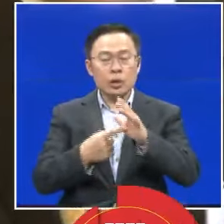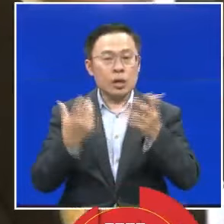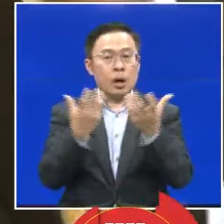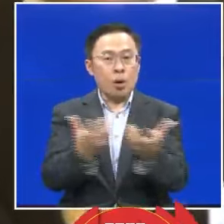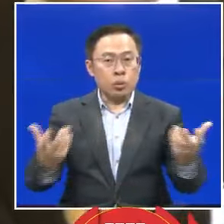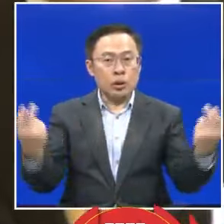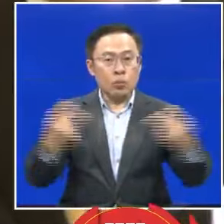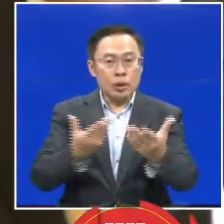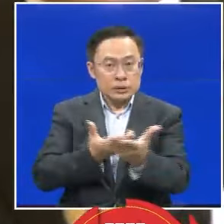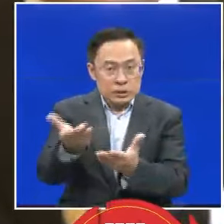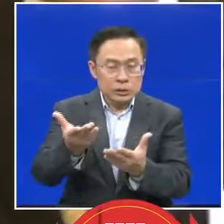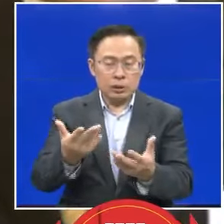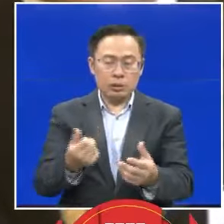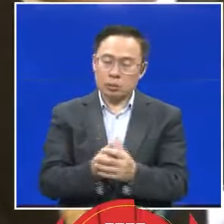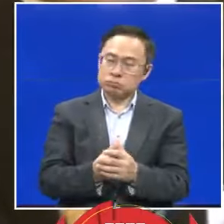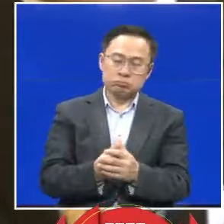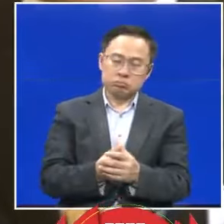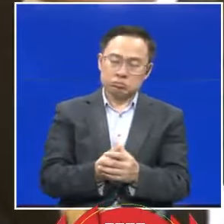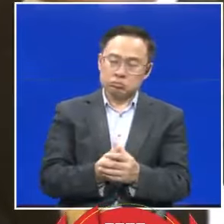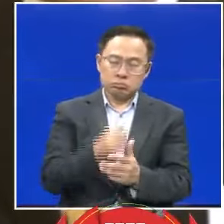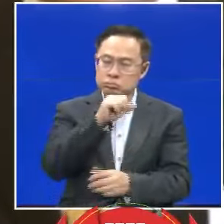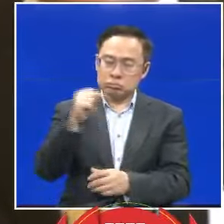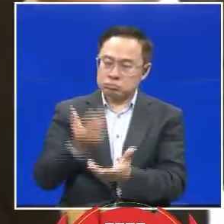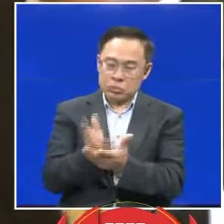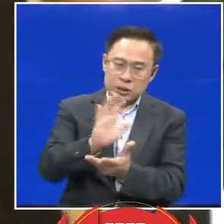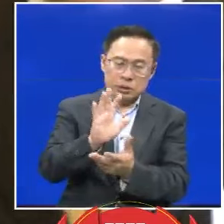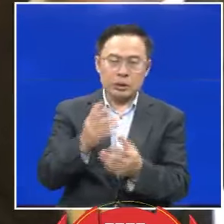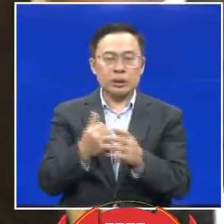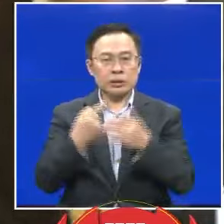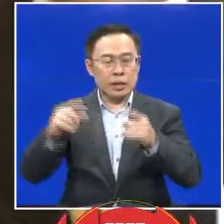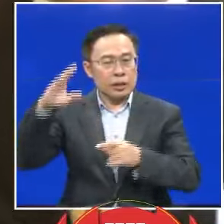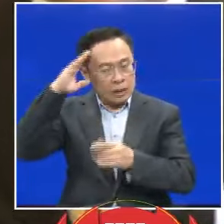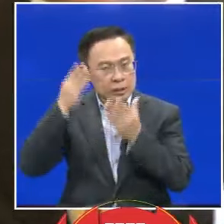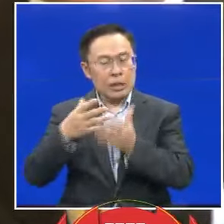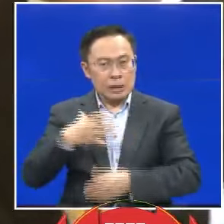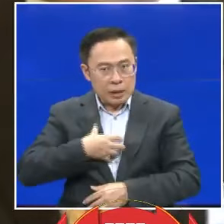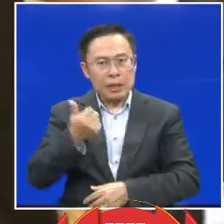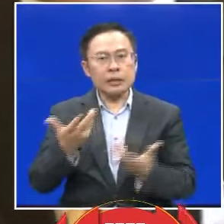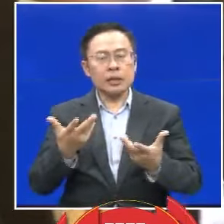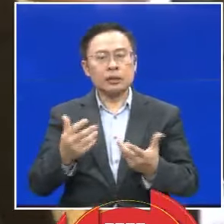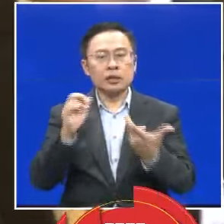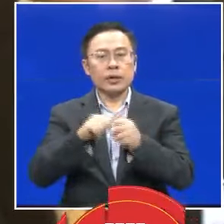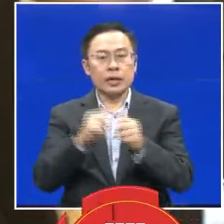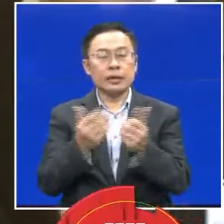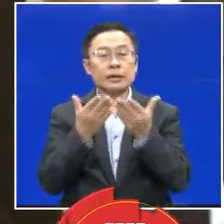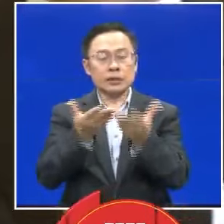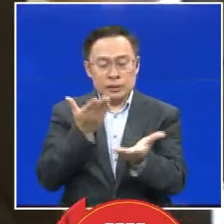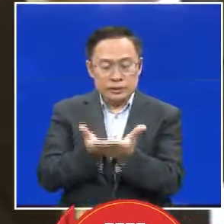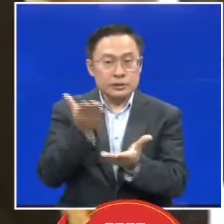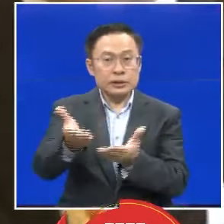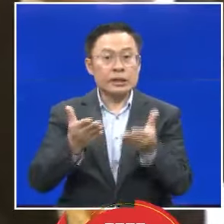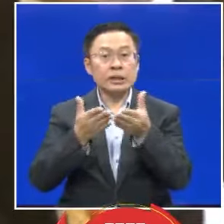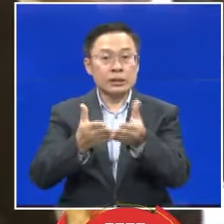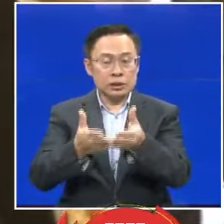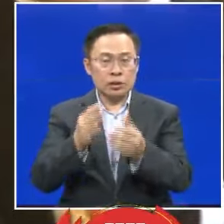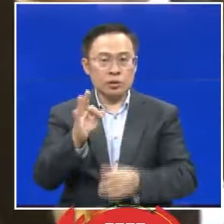าพูดคุยกันนะคะส่วนการของงบประมาณจัดหาเรือฟริเกตที่ไม่ผ่านกมท.ในงบ67คุณรังสิมันต์โรมบอก